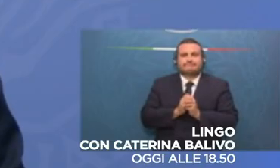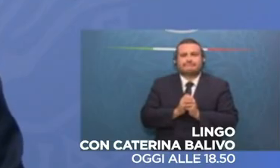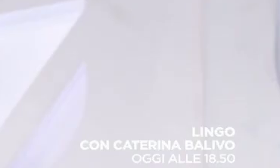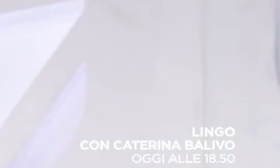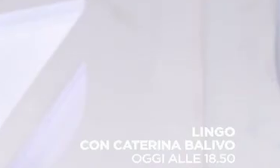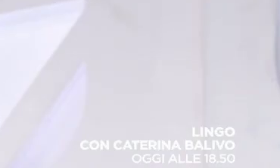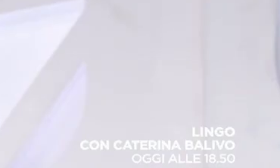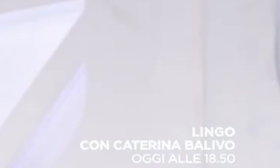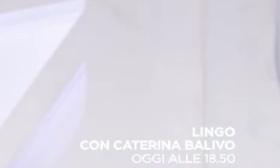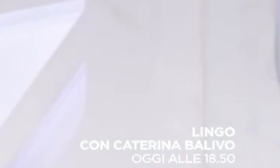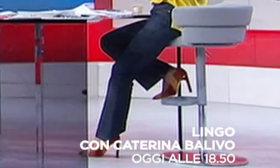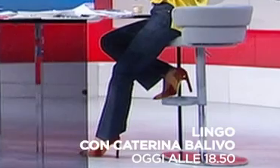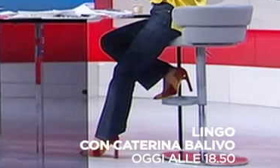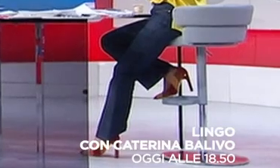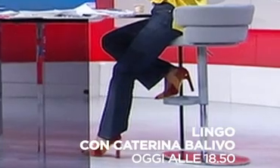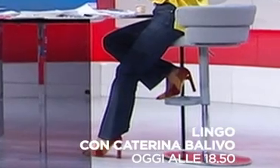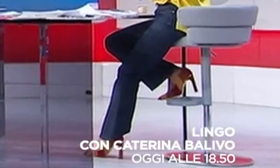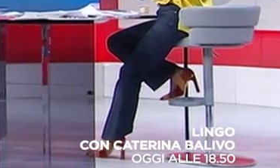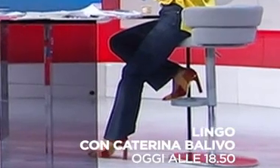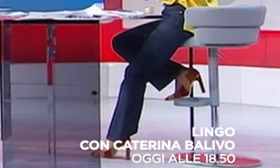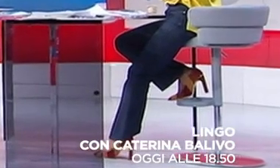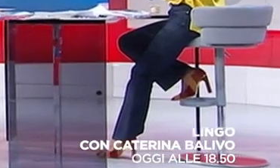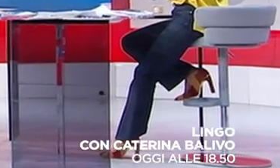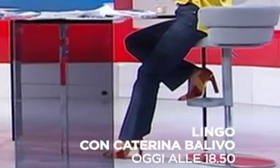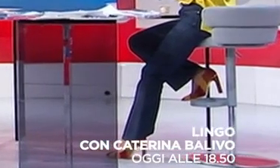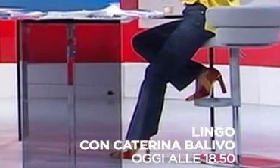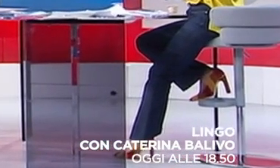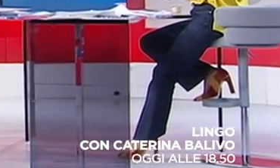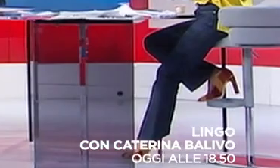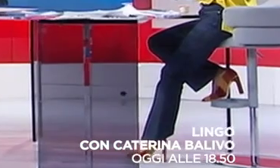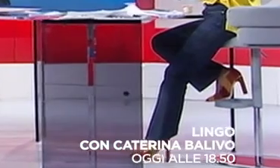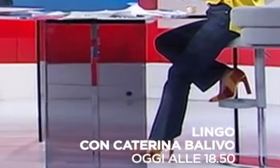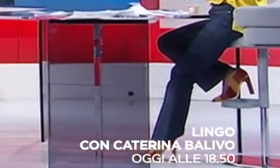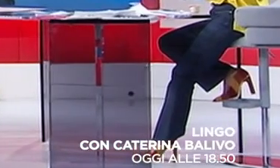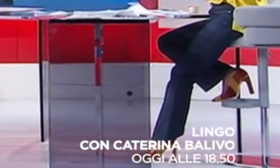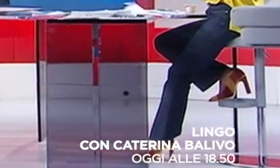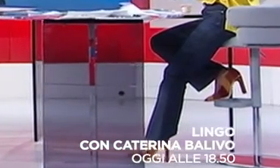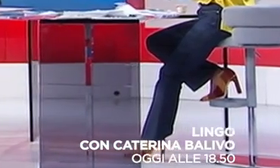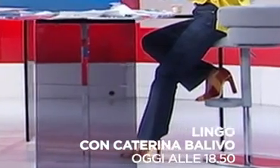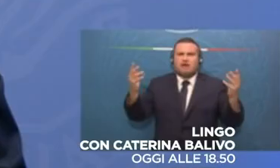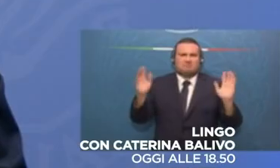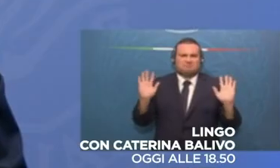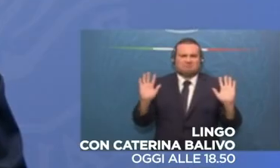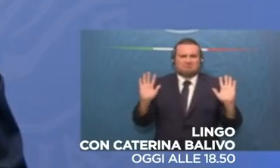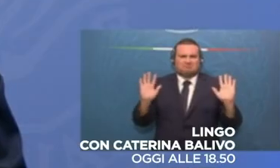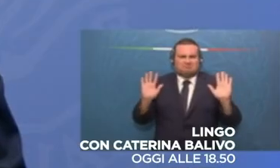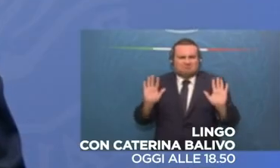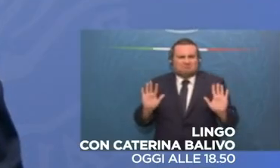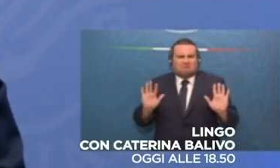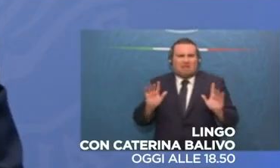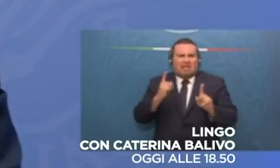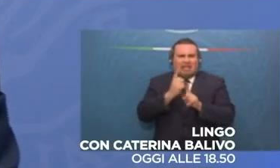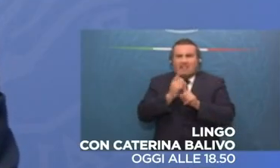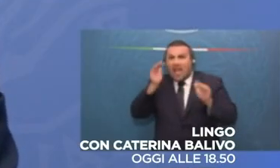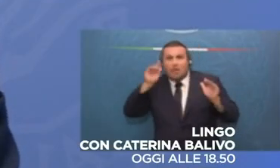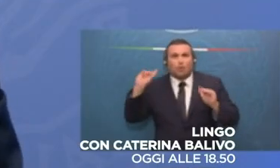forma, diciamo, di qualunque connotato politico, insomma alla fine succede che non si riesce più a combinare niente. E